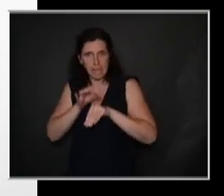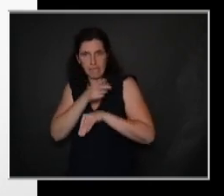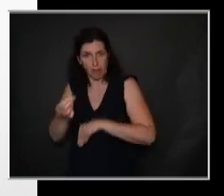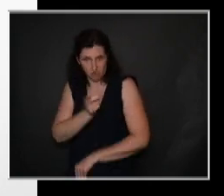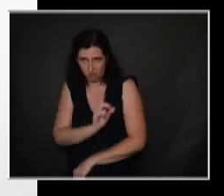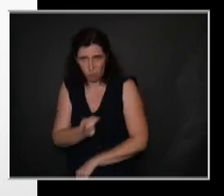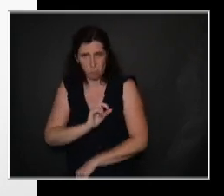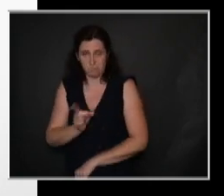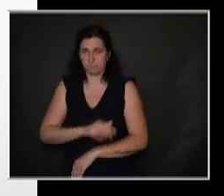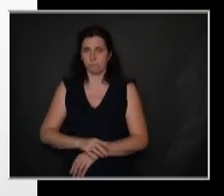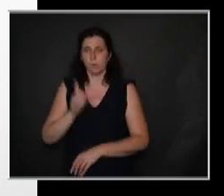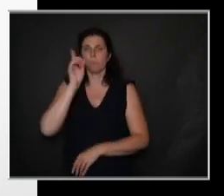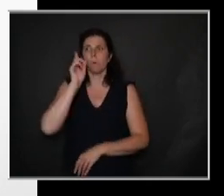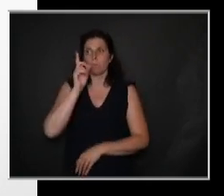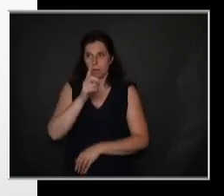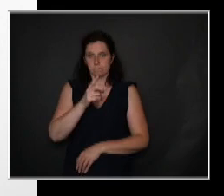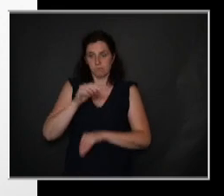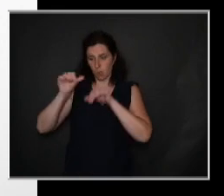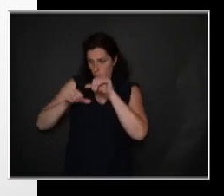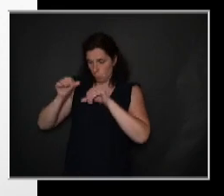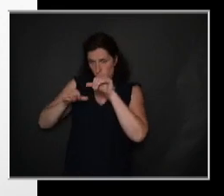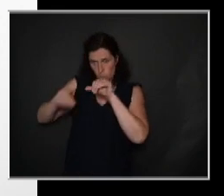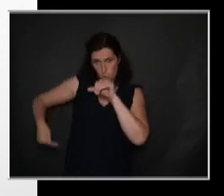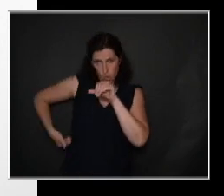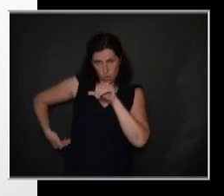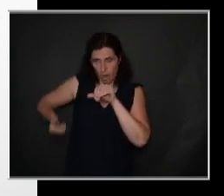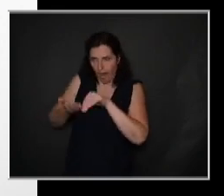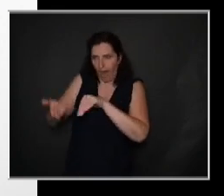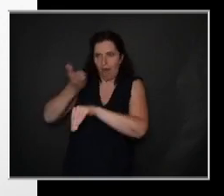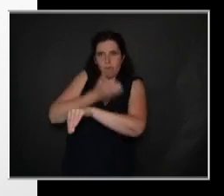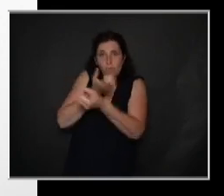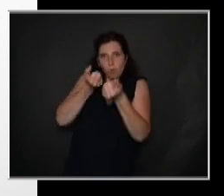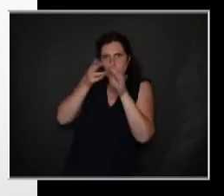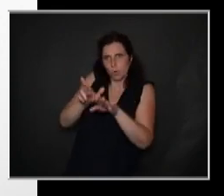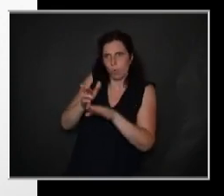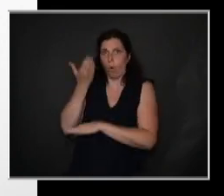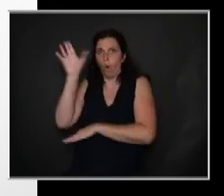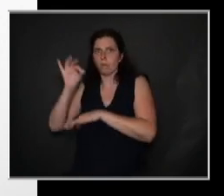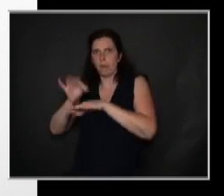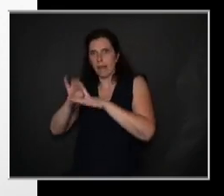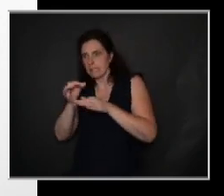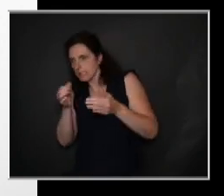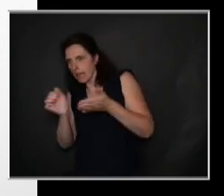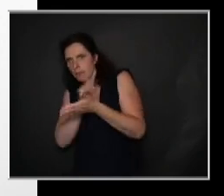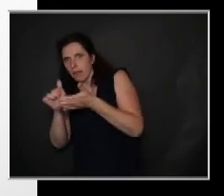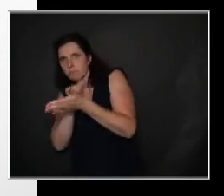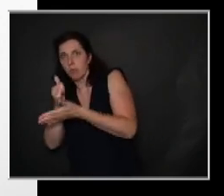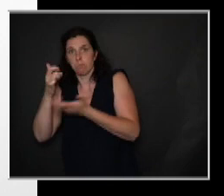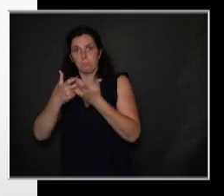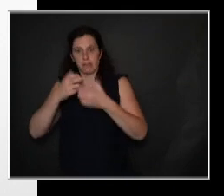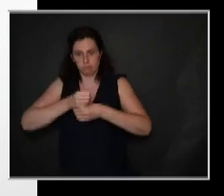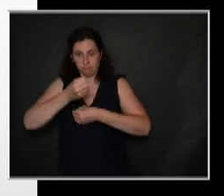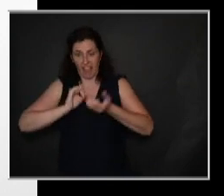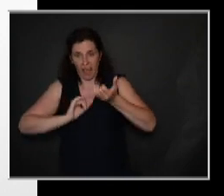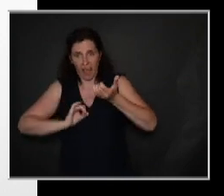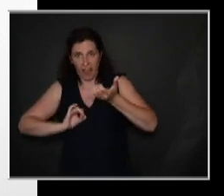qu'en effet, avant de déclarer cette lombalgie commune, il faut être sûr qu'on a éliminé des choses très embêtantes. Ça peut être des infections de la colonne vertébrale,